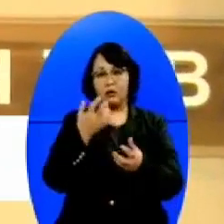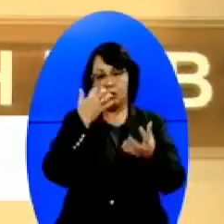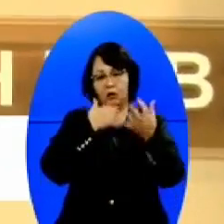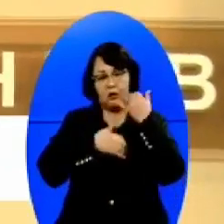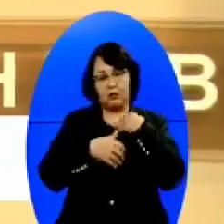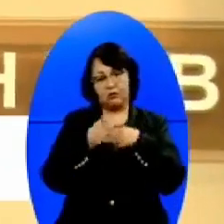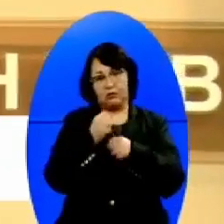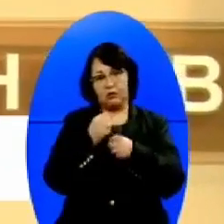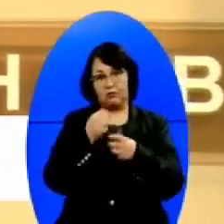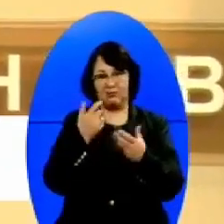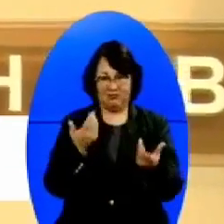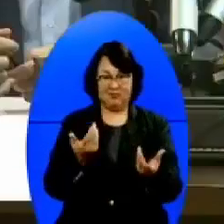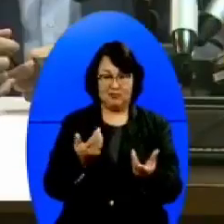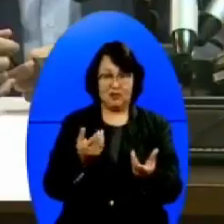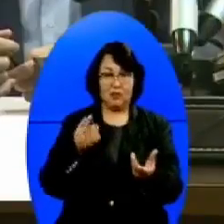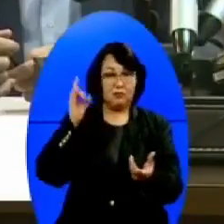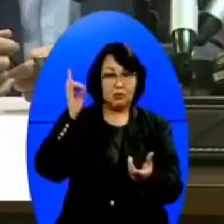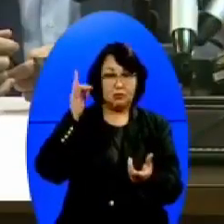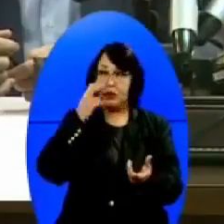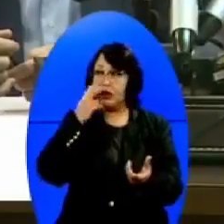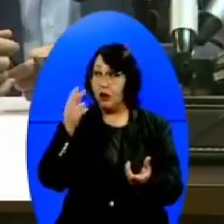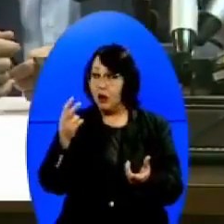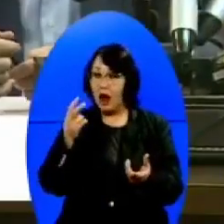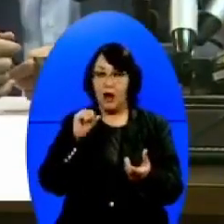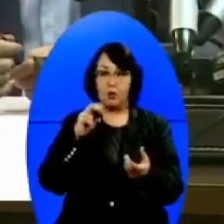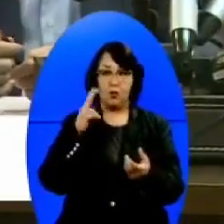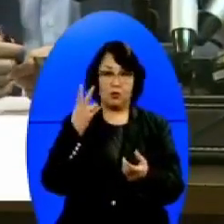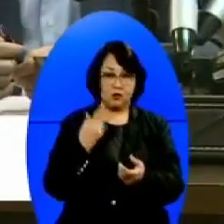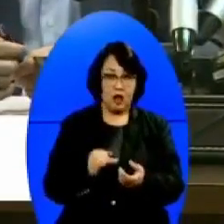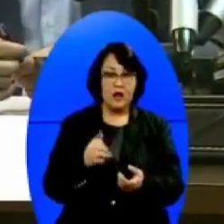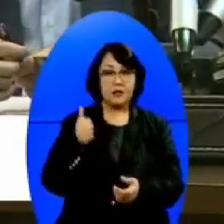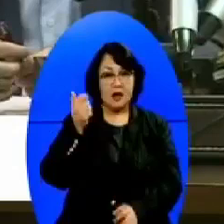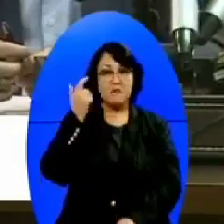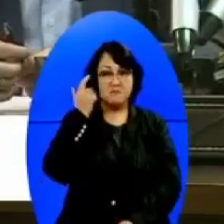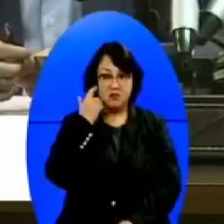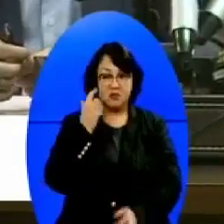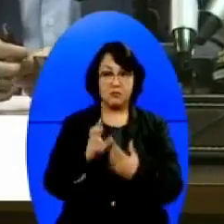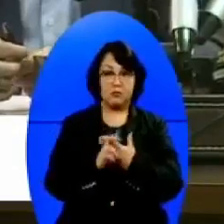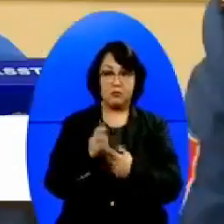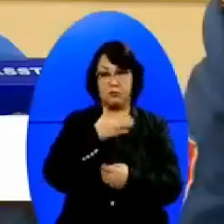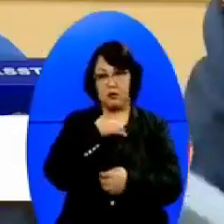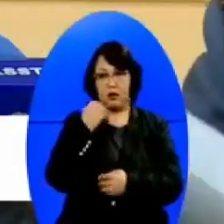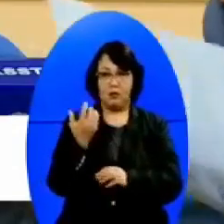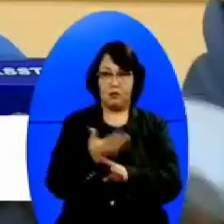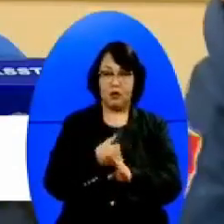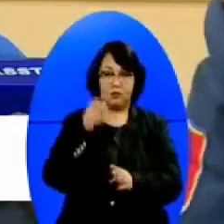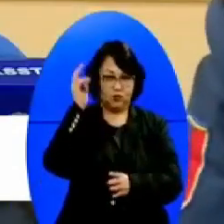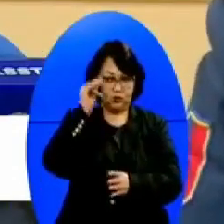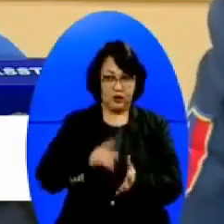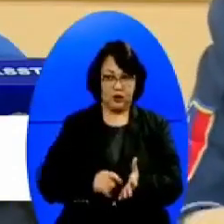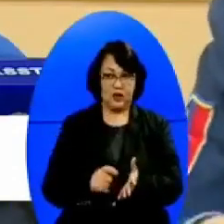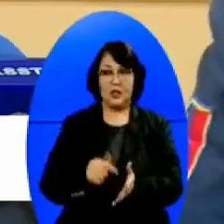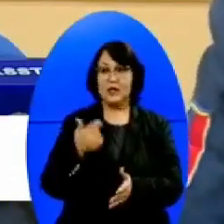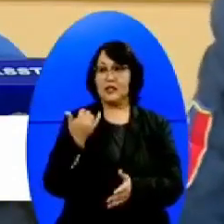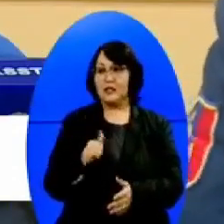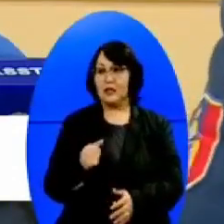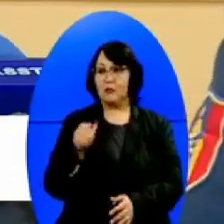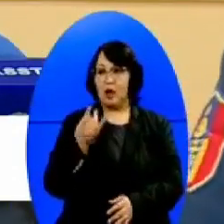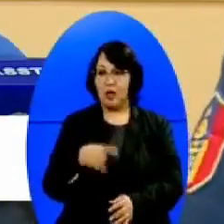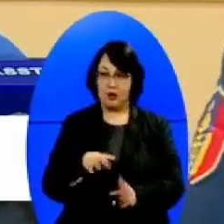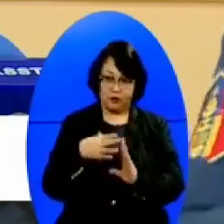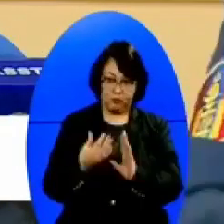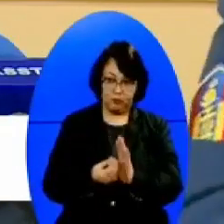тоог хэмжээг хараад дууд тохиог сонсоод аюулын зэргийг таньж мэддэг байх хэвээр гэж байла. Зарим айлхуд бол угаарын хий мэдрэгч хөрөмж